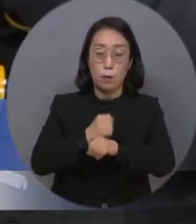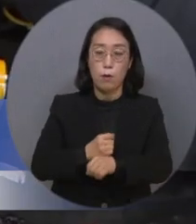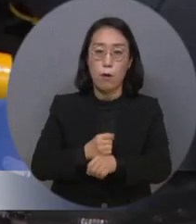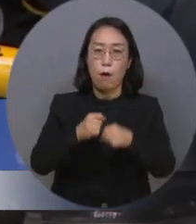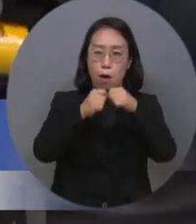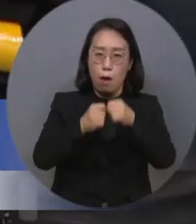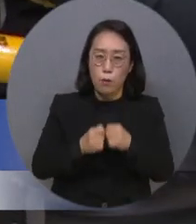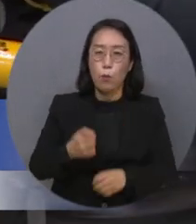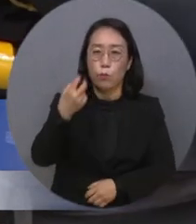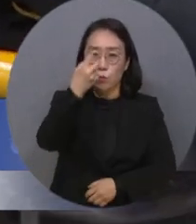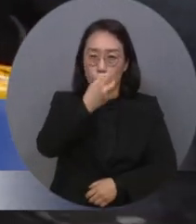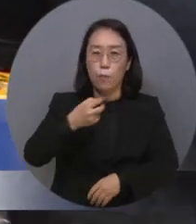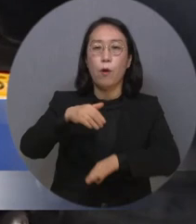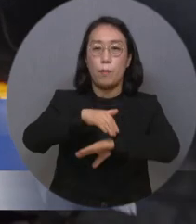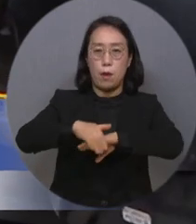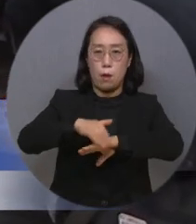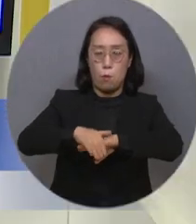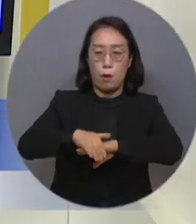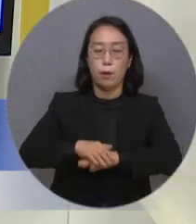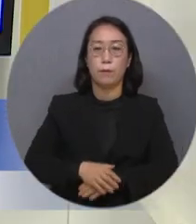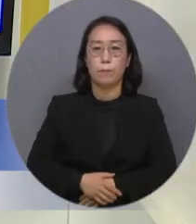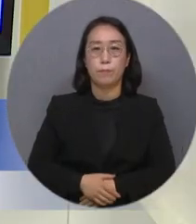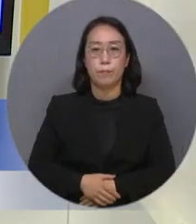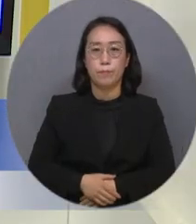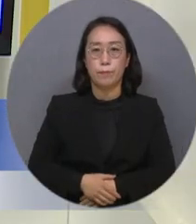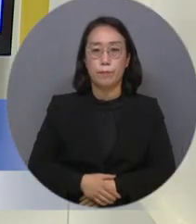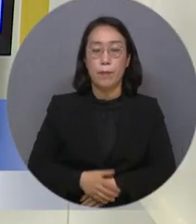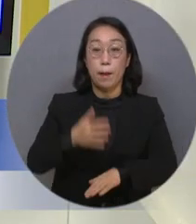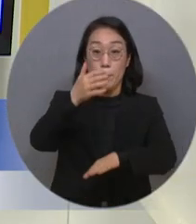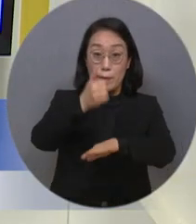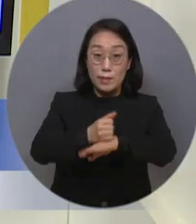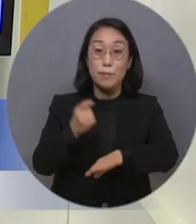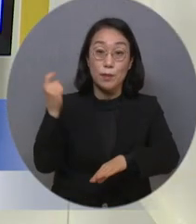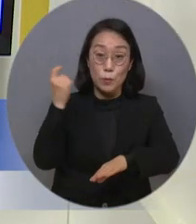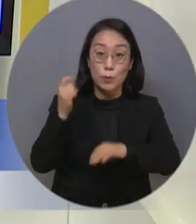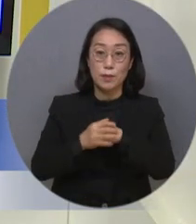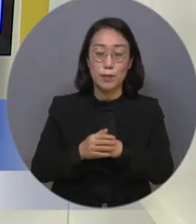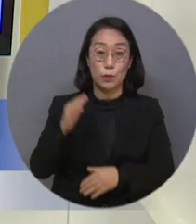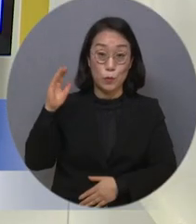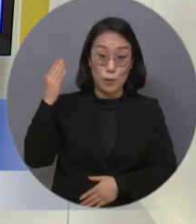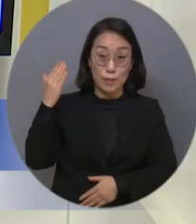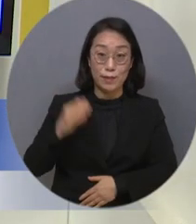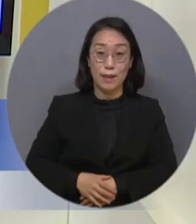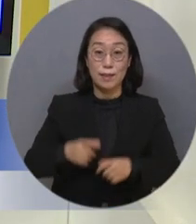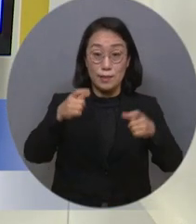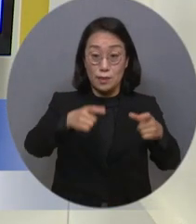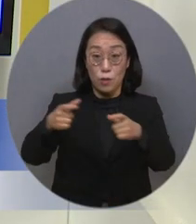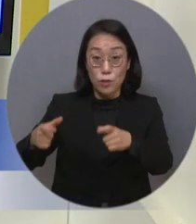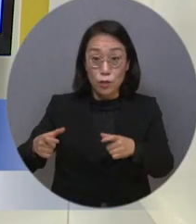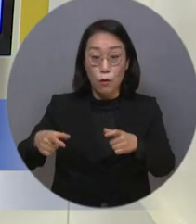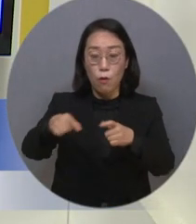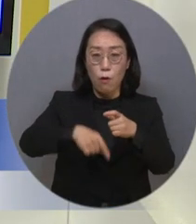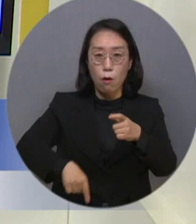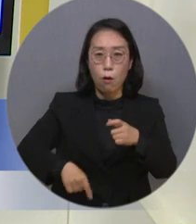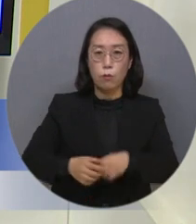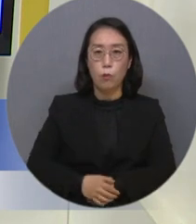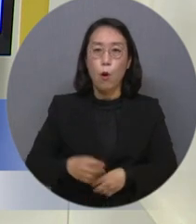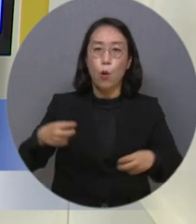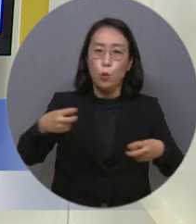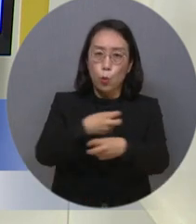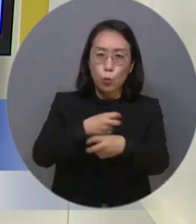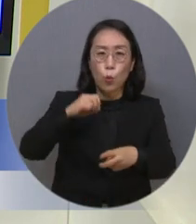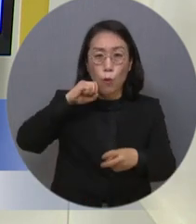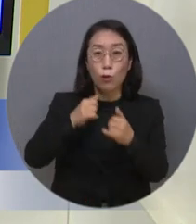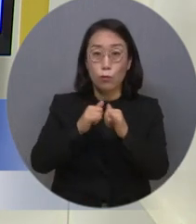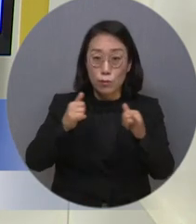지속적으로 점검할 예정입니다 마지막 소식입니다 최근 들어 지방자치단체별로 이동 약자나